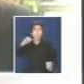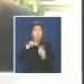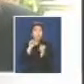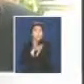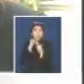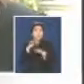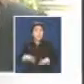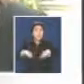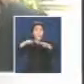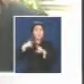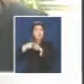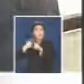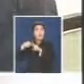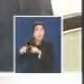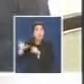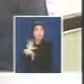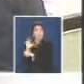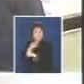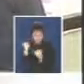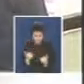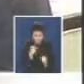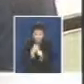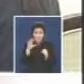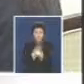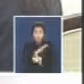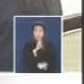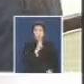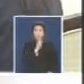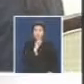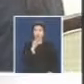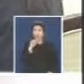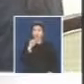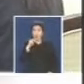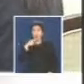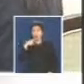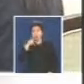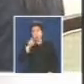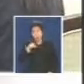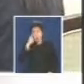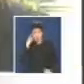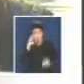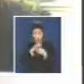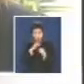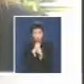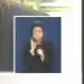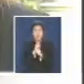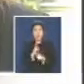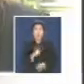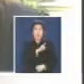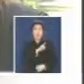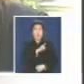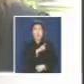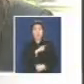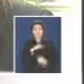เป็นการชั่วคราวแต่วันนี้เราต้องทำงานแบบ full time นะคะก็จะมีเขาเรียกว่าคณะกรรมการนี้จะเป็นเหมือนกับบอร์ดอะค่ะ